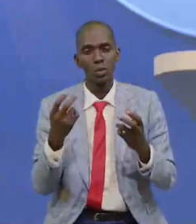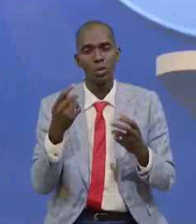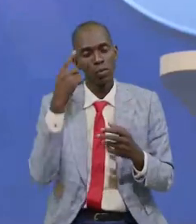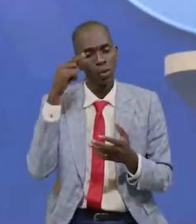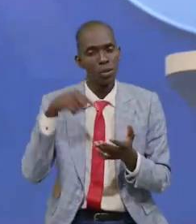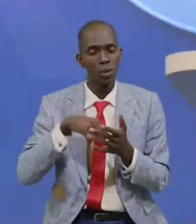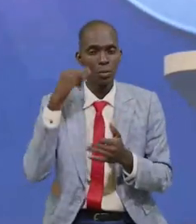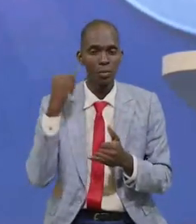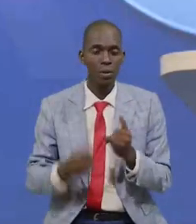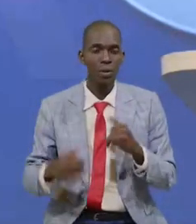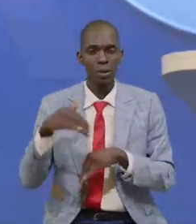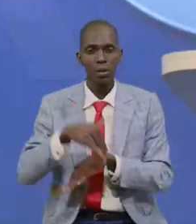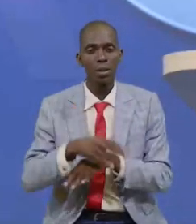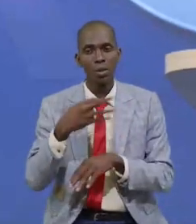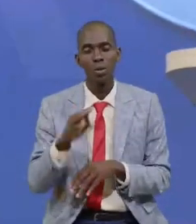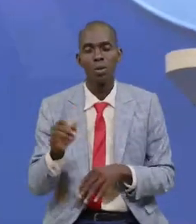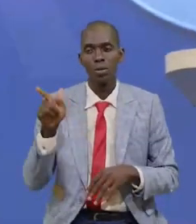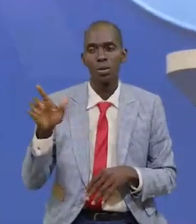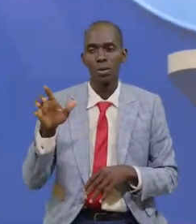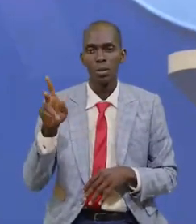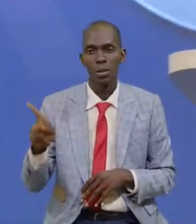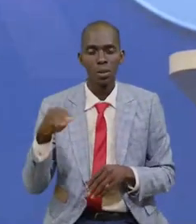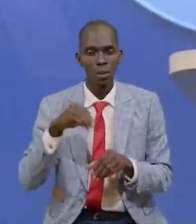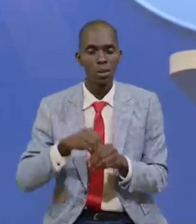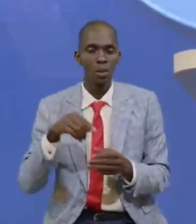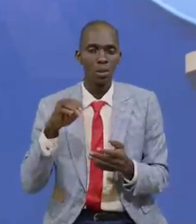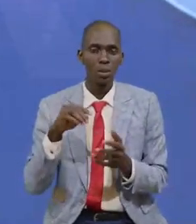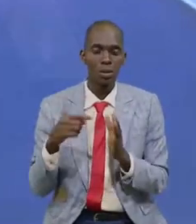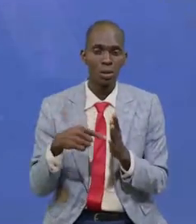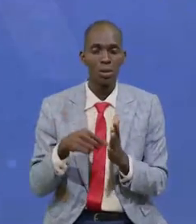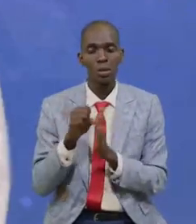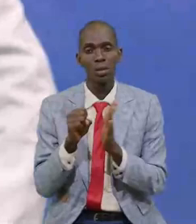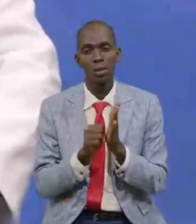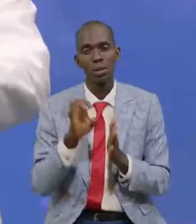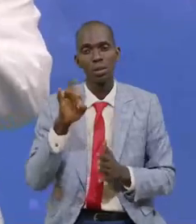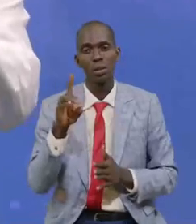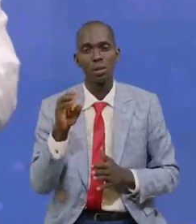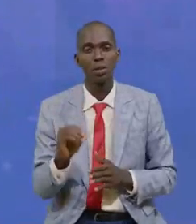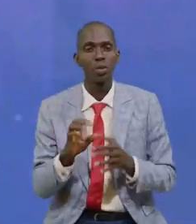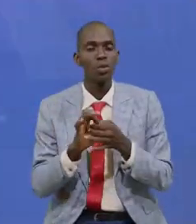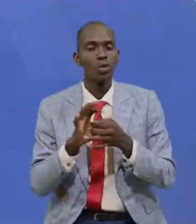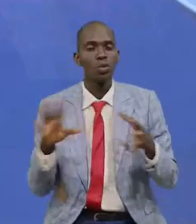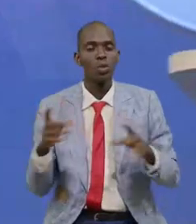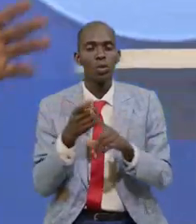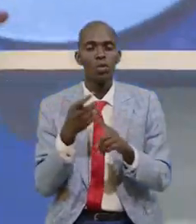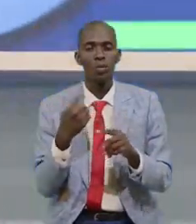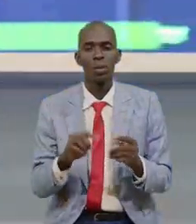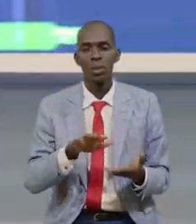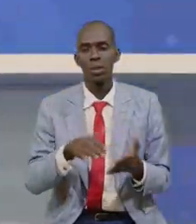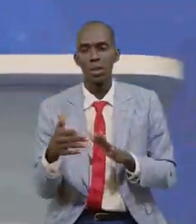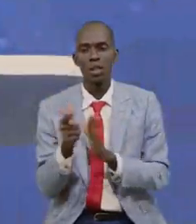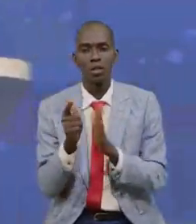à ce dernier jour de disciple. Nous avons délié de la loi